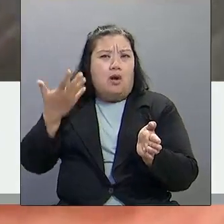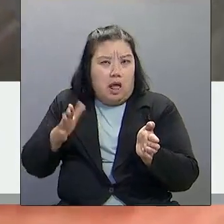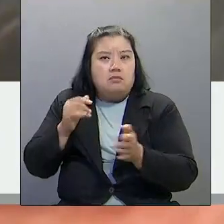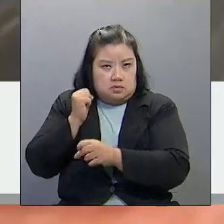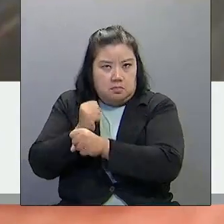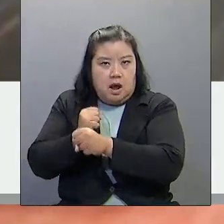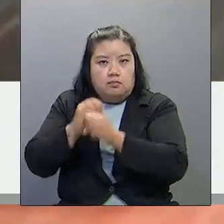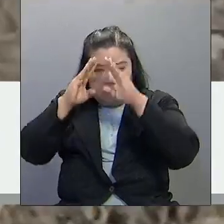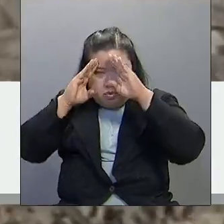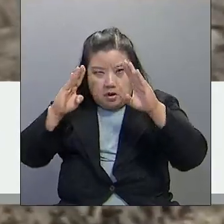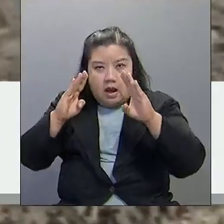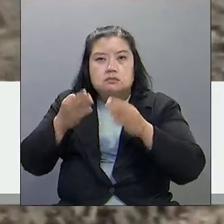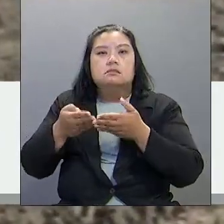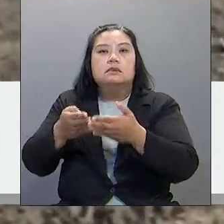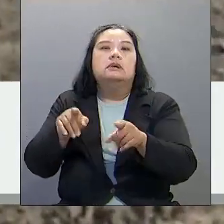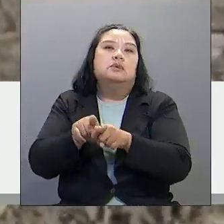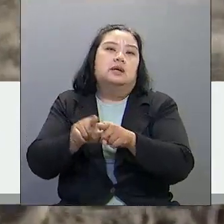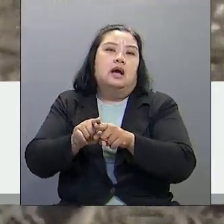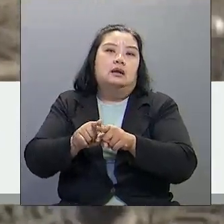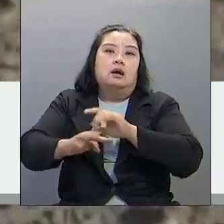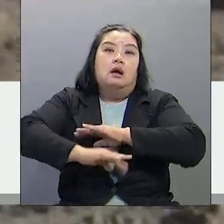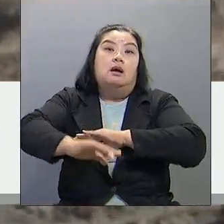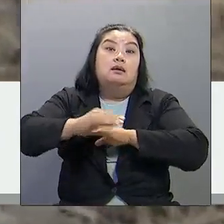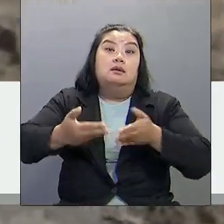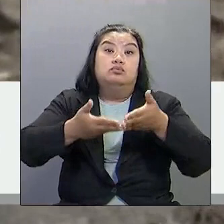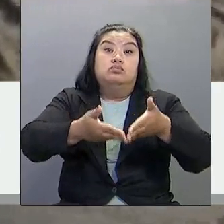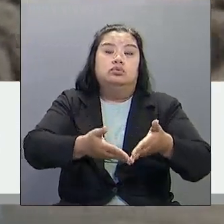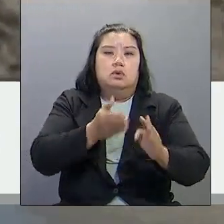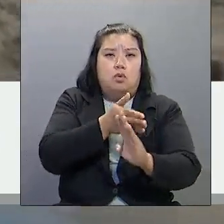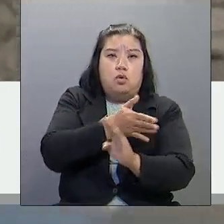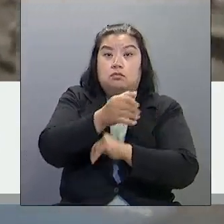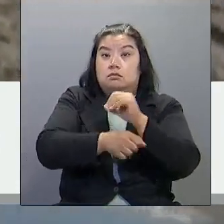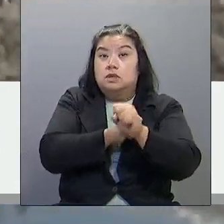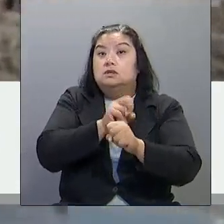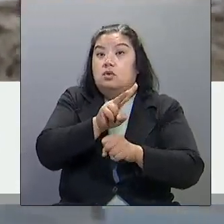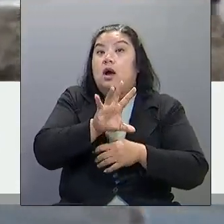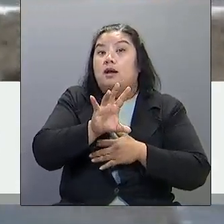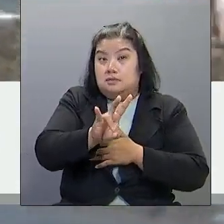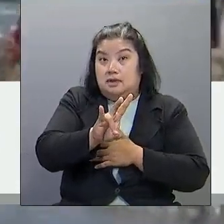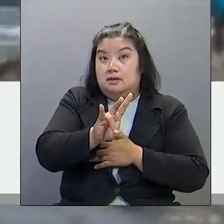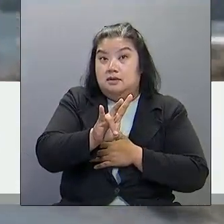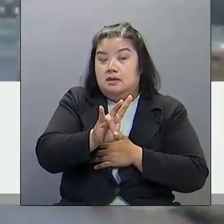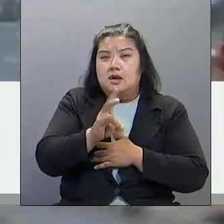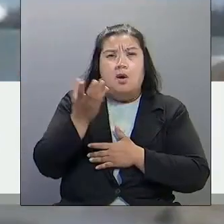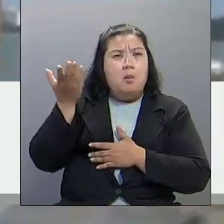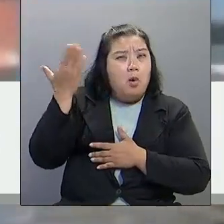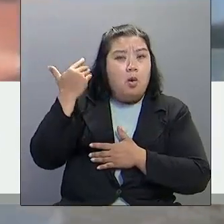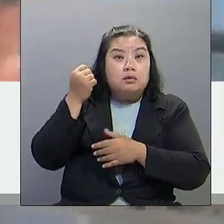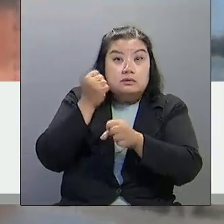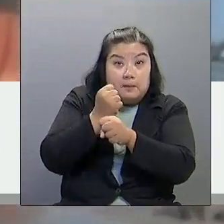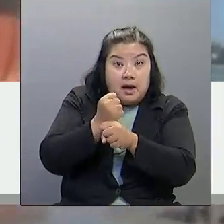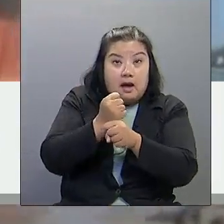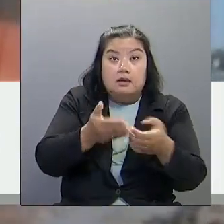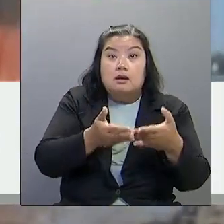4ที่มาเกยตื้นบริเวณชายหาดแหลมปลายสนแหลมอ่อนเมื่อปี2557ค่ะตอนนั้นใช้เวลากู้เรือและลาก